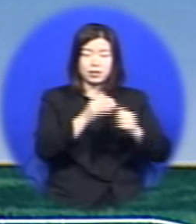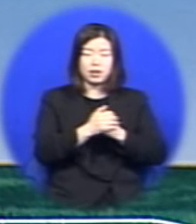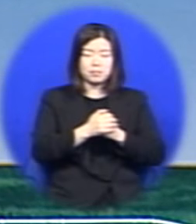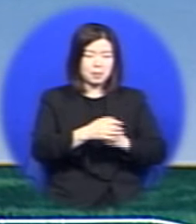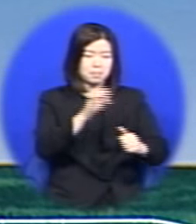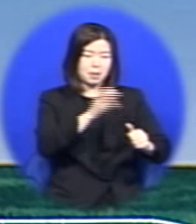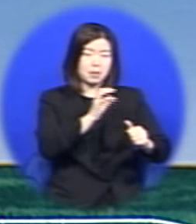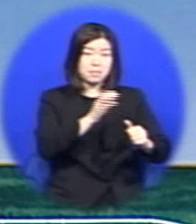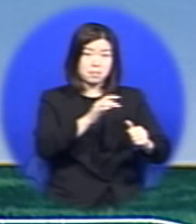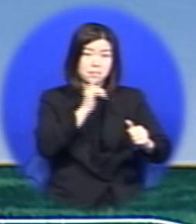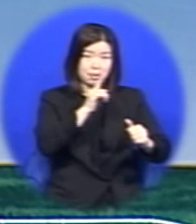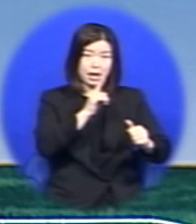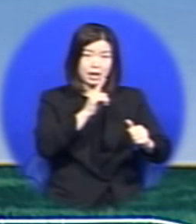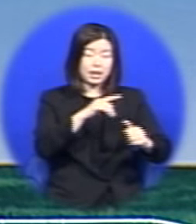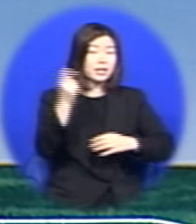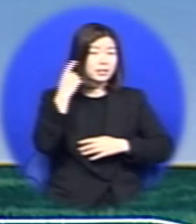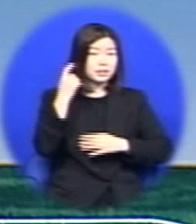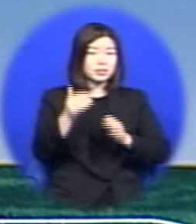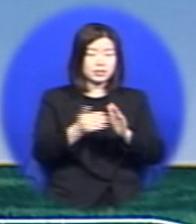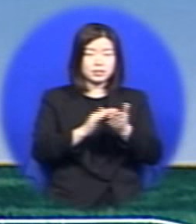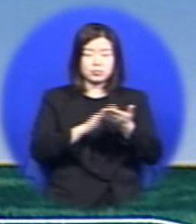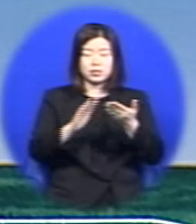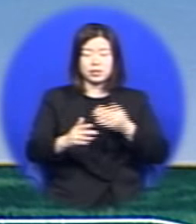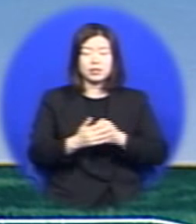책망하는 이야기를 하시는 이야기였습니다.